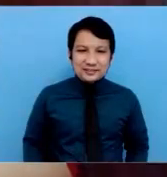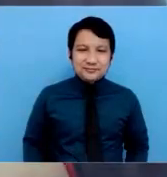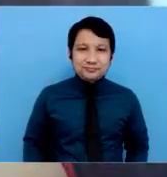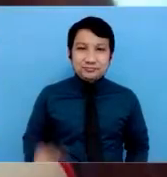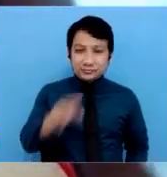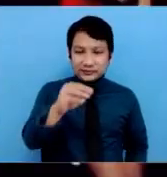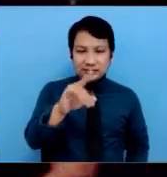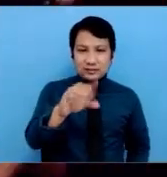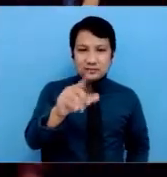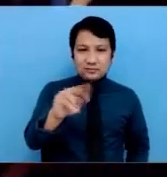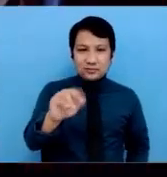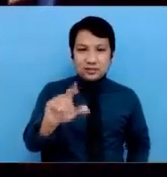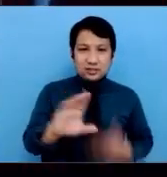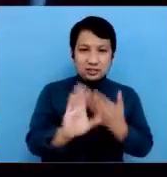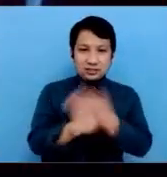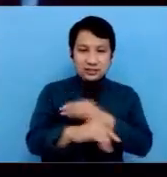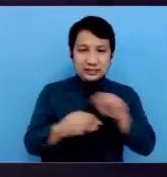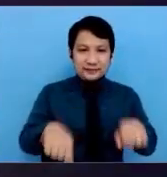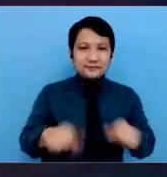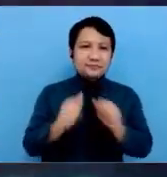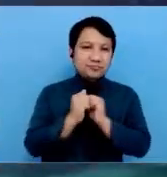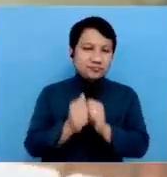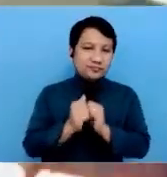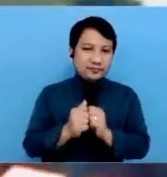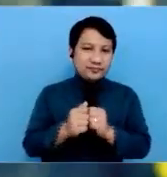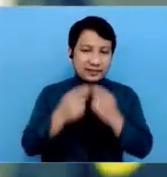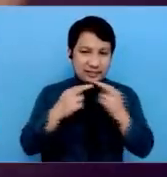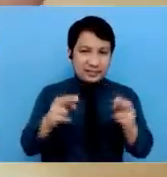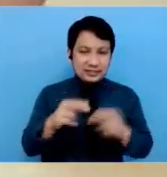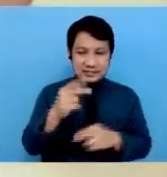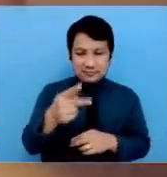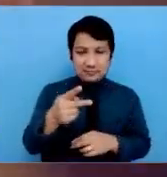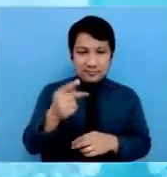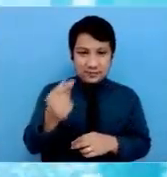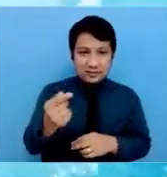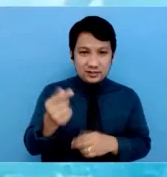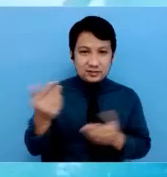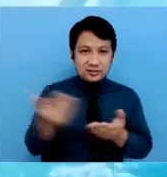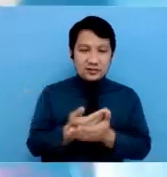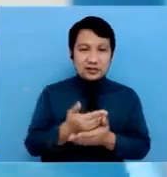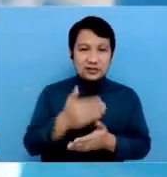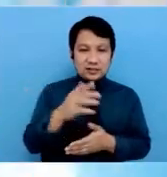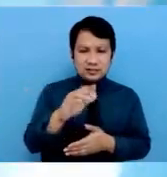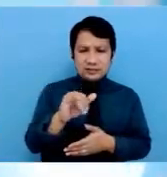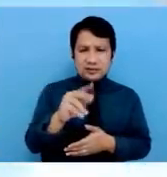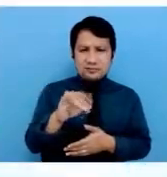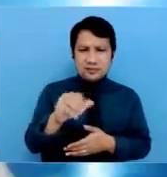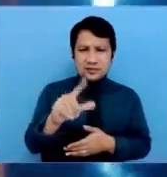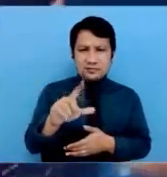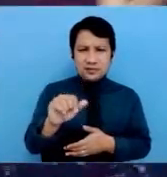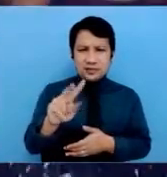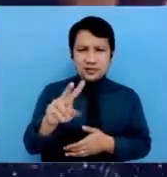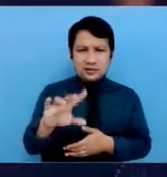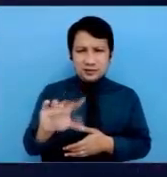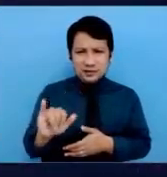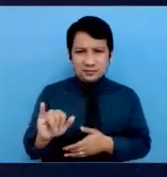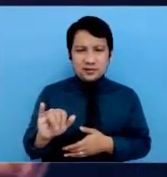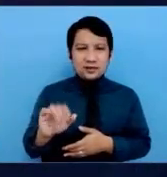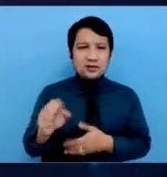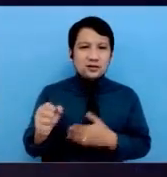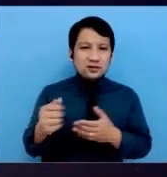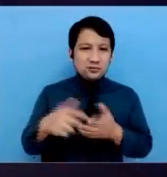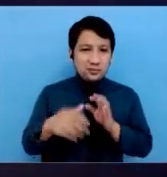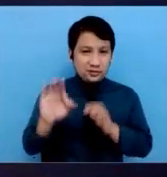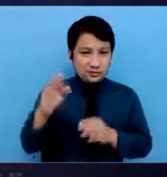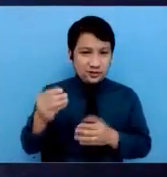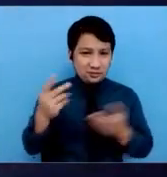Momoland is back with a bang. Nagbabalik ang K-pop group sa new single nilang Yummy Yummy Love. Funky and sexy ang MTV